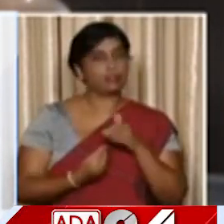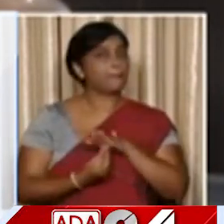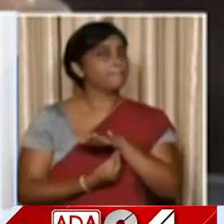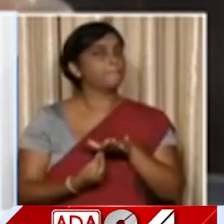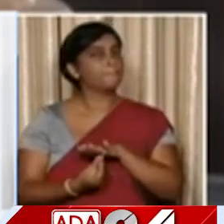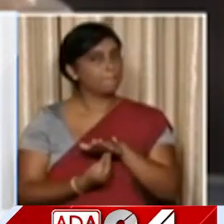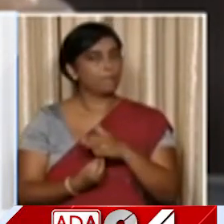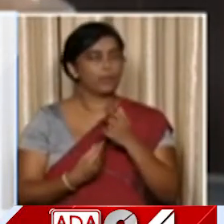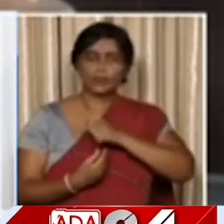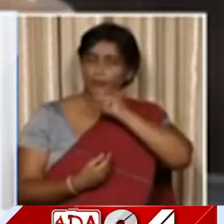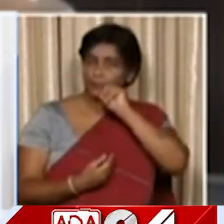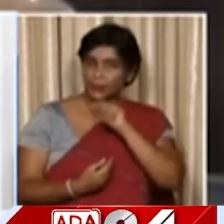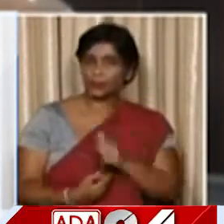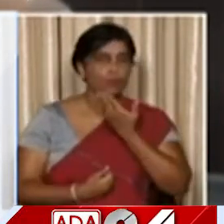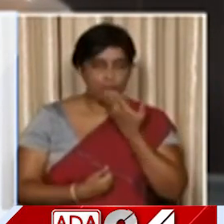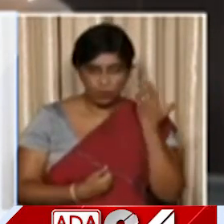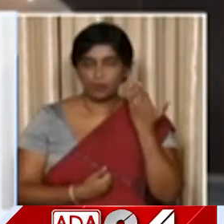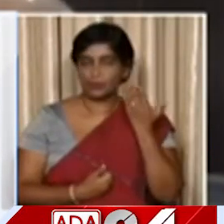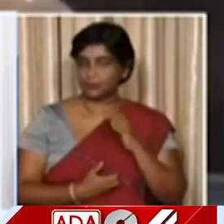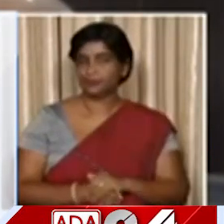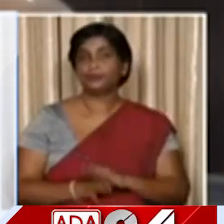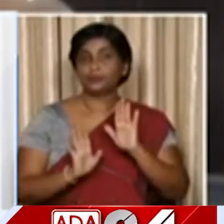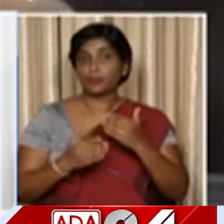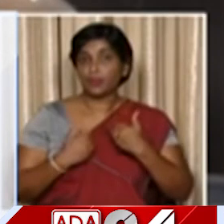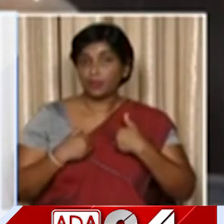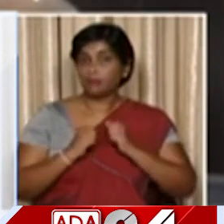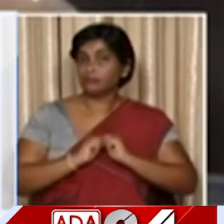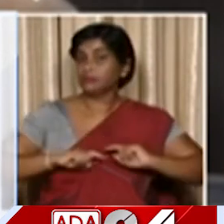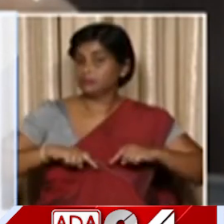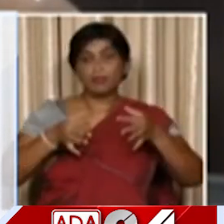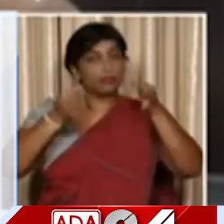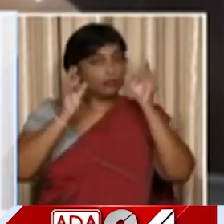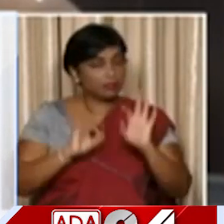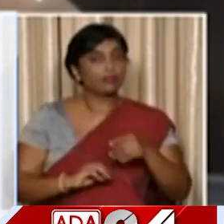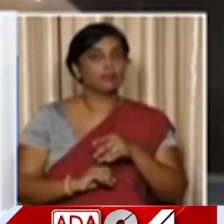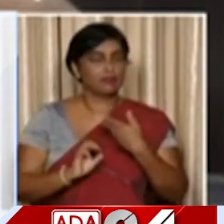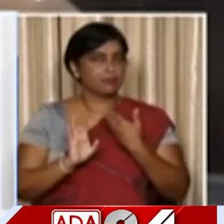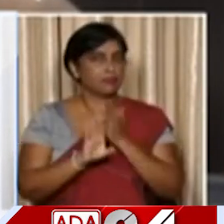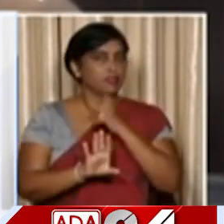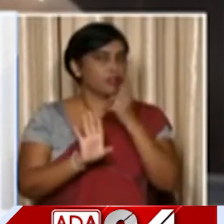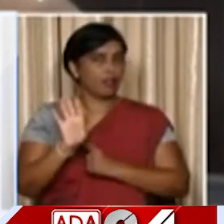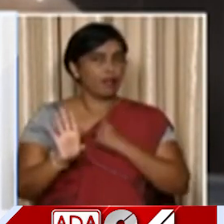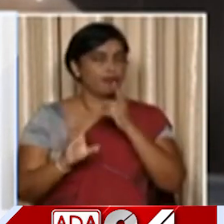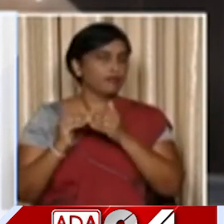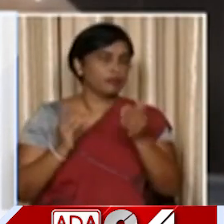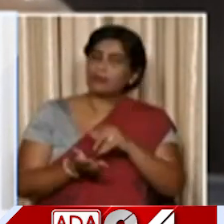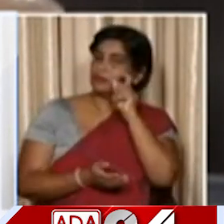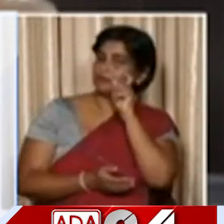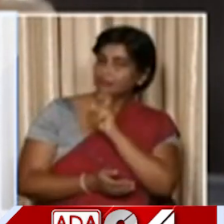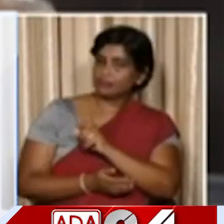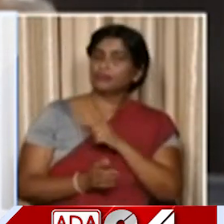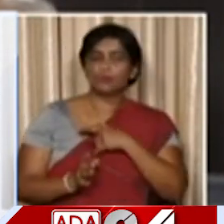පරිසරයක් අපට අනිවාර්යයෙන් නිර්මාණය කරන්නට පුළුවන්. අප යන මේ මාවත නිවැරදි බව පසුගිය වසර දෙස ආපසු හැරී